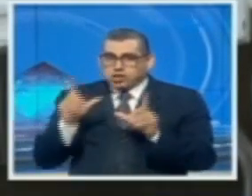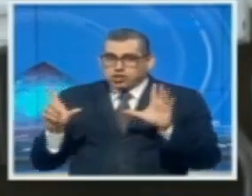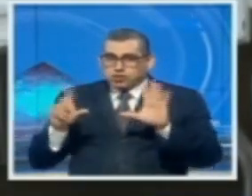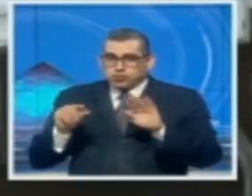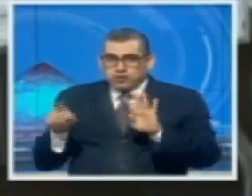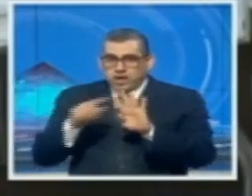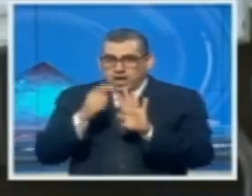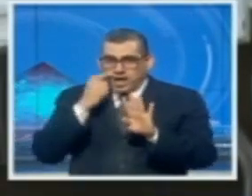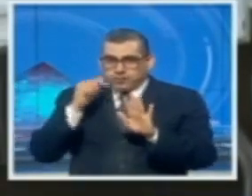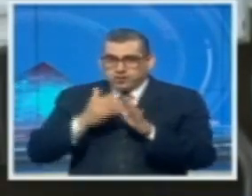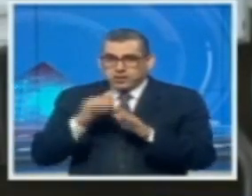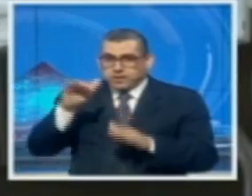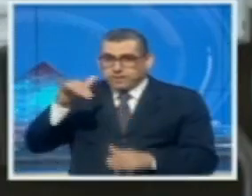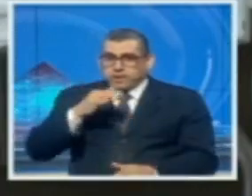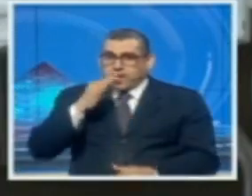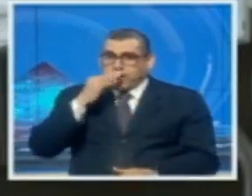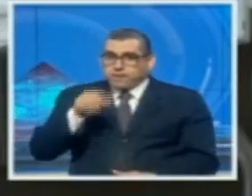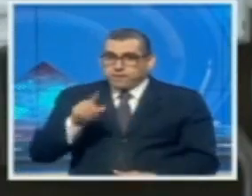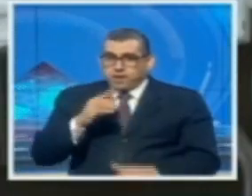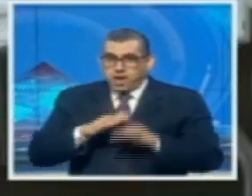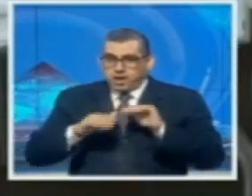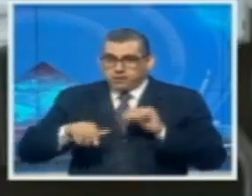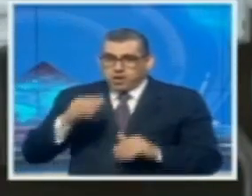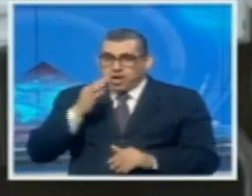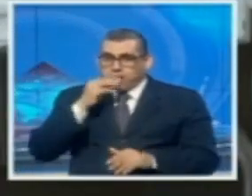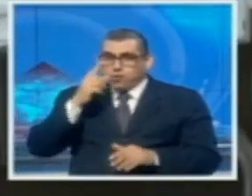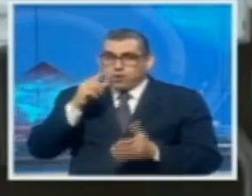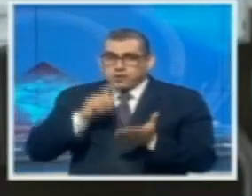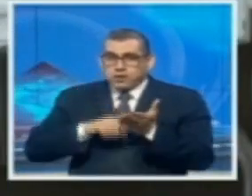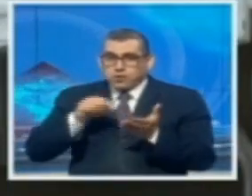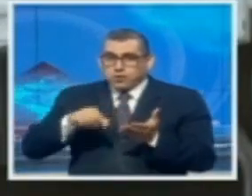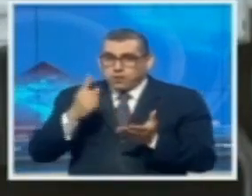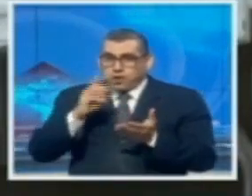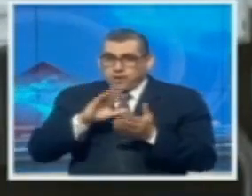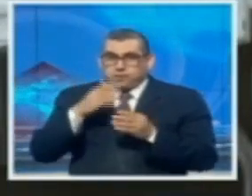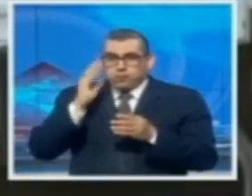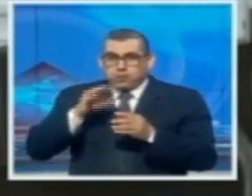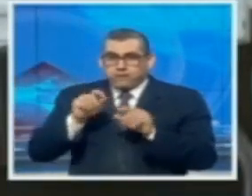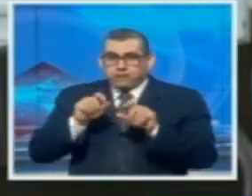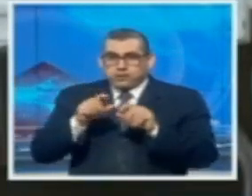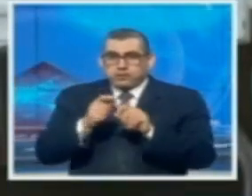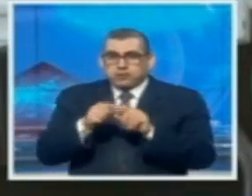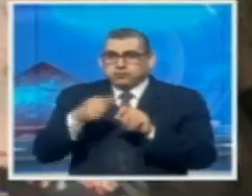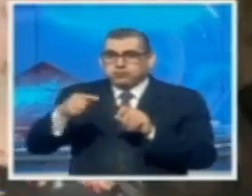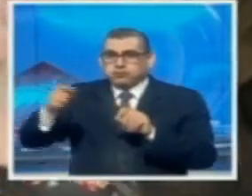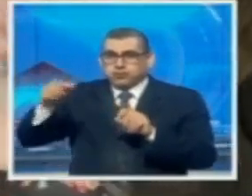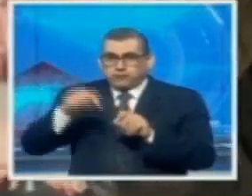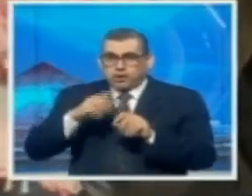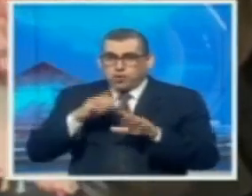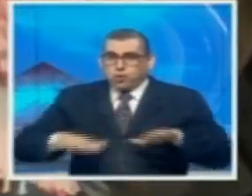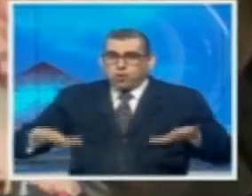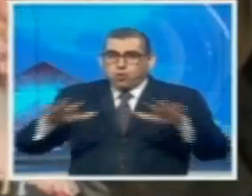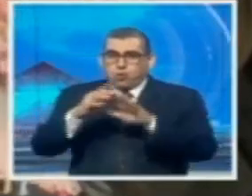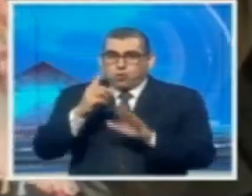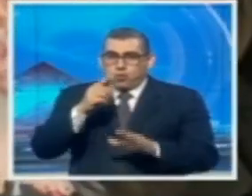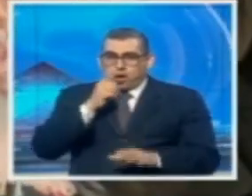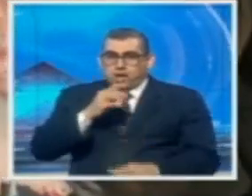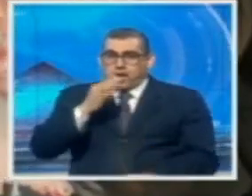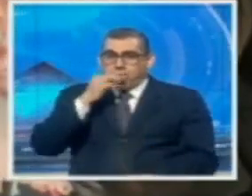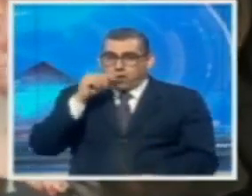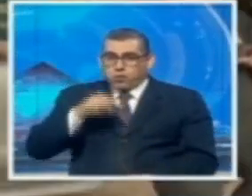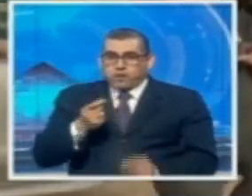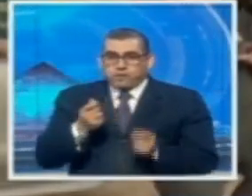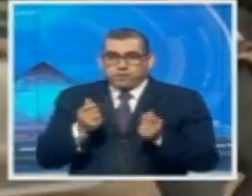علشان لو ما طعمناش الأطفال في وقت واحد ممكن الفيروس يتسرب لأي طفل. حملة التطعيم تتم